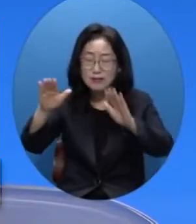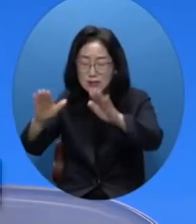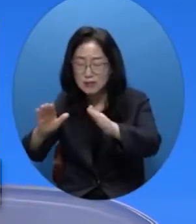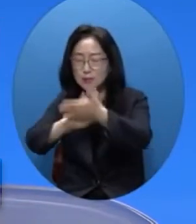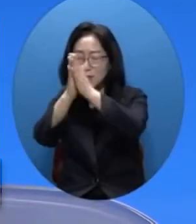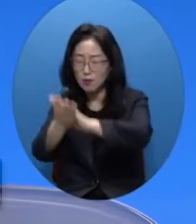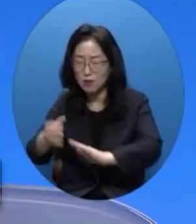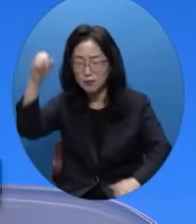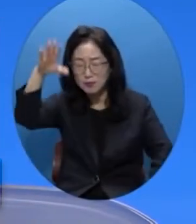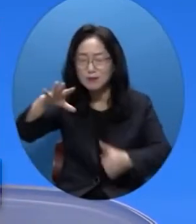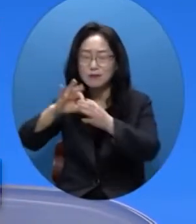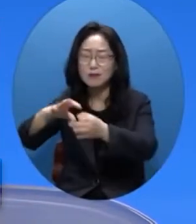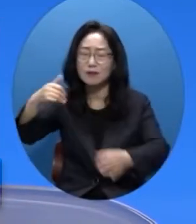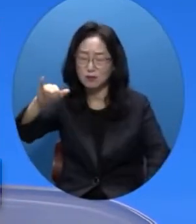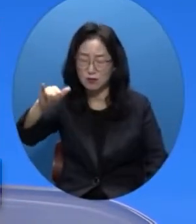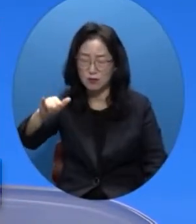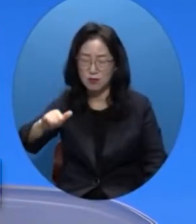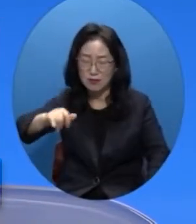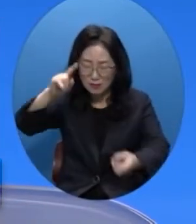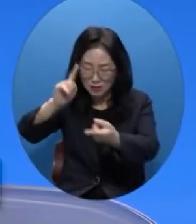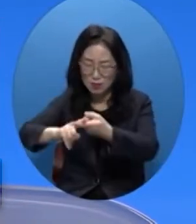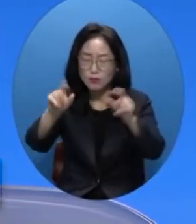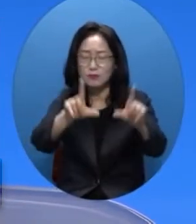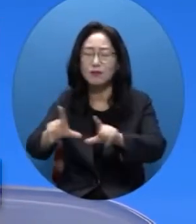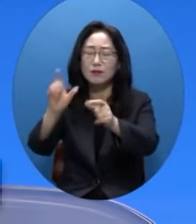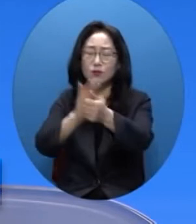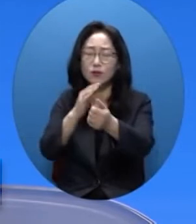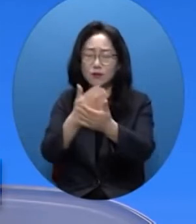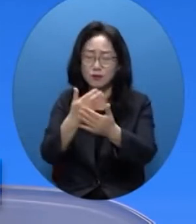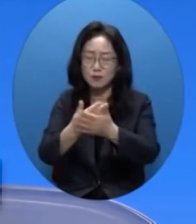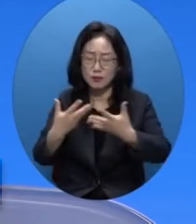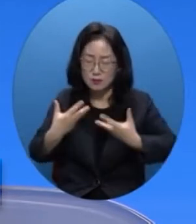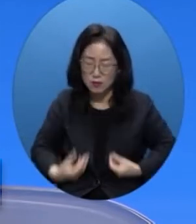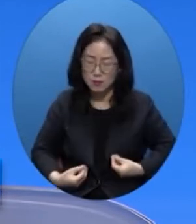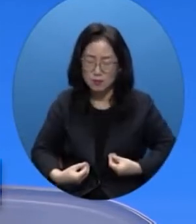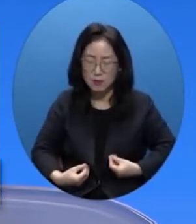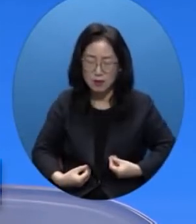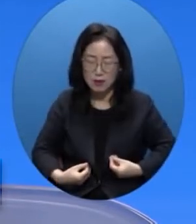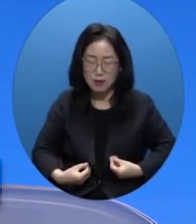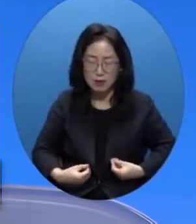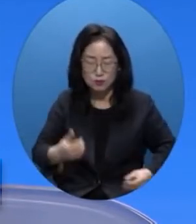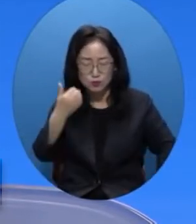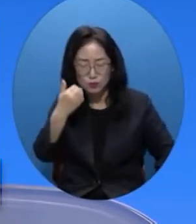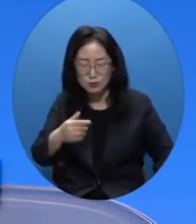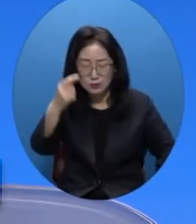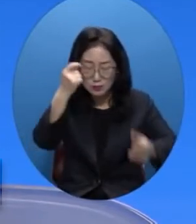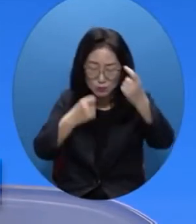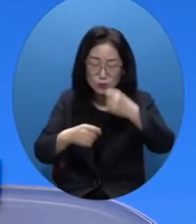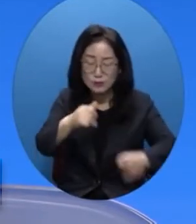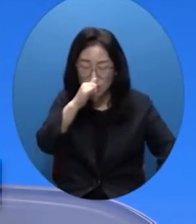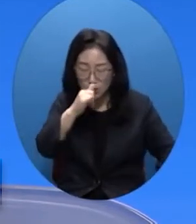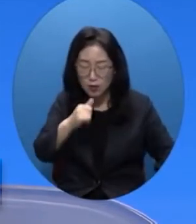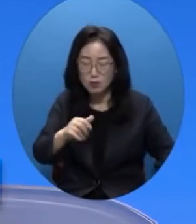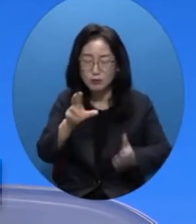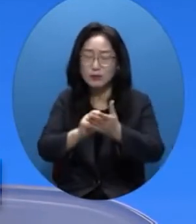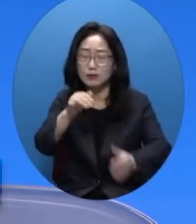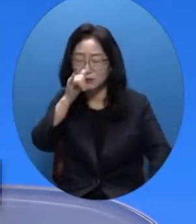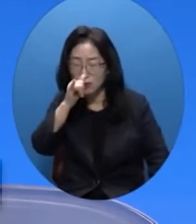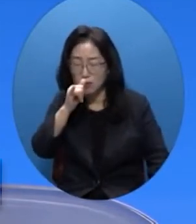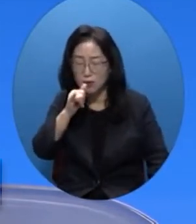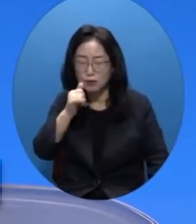자녀가 되었습니다 빛의 자녀답게 살게 하여 주시고 절망에 찬 자들에게 슬픔에 찬 자들에게 문제 가운데 있는